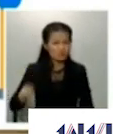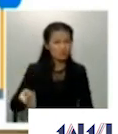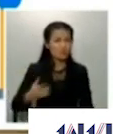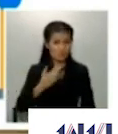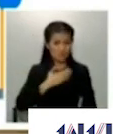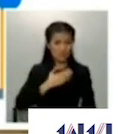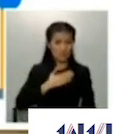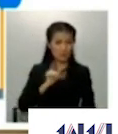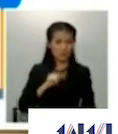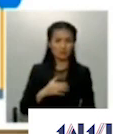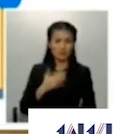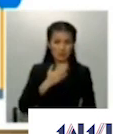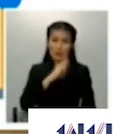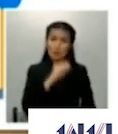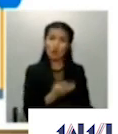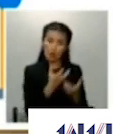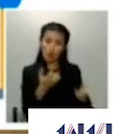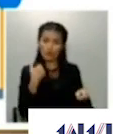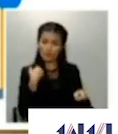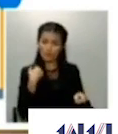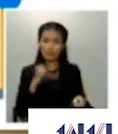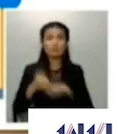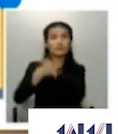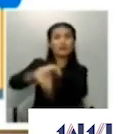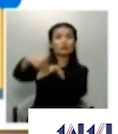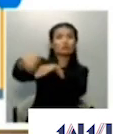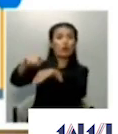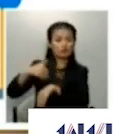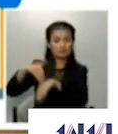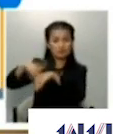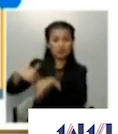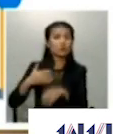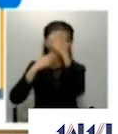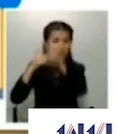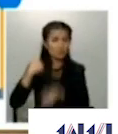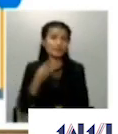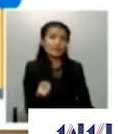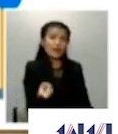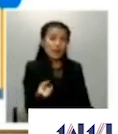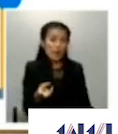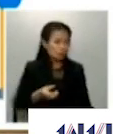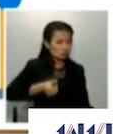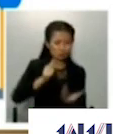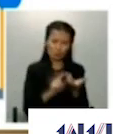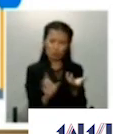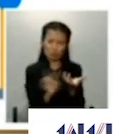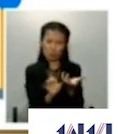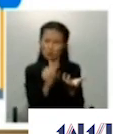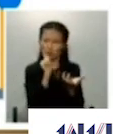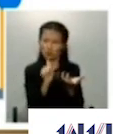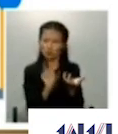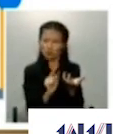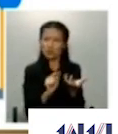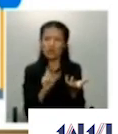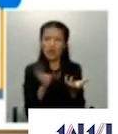ารถมีออเดอร์จากประเทศบางประเทศอาจจะบริโภคข้าวชั้นดีข้าวหอมมะลิ